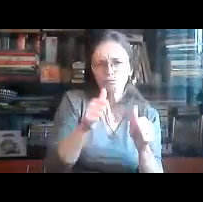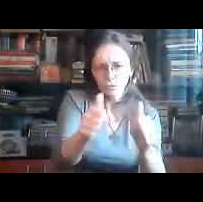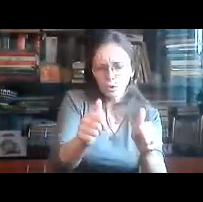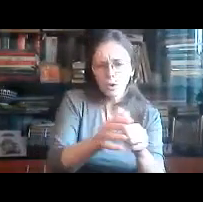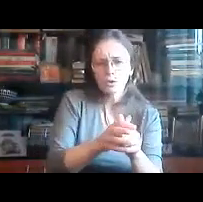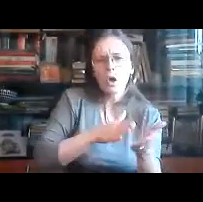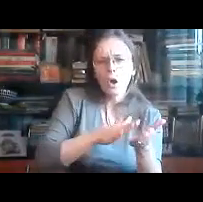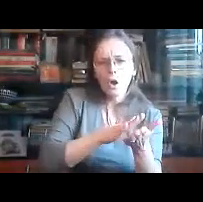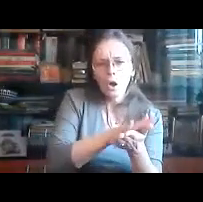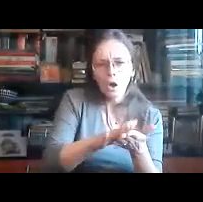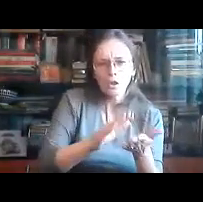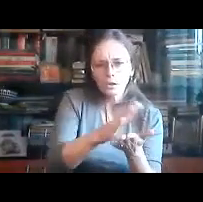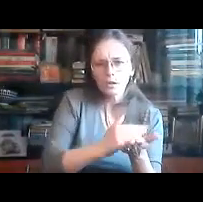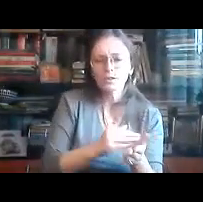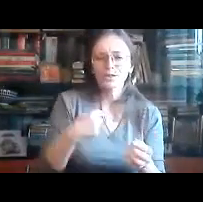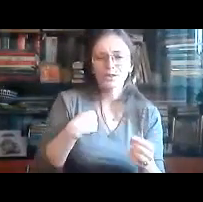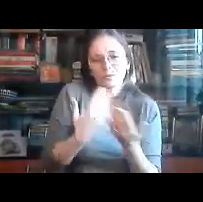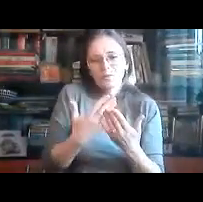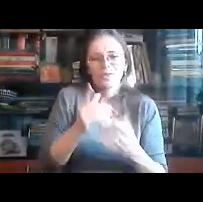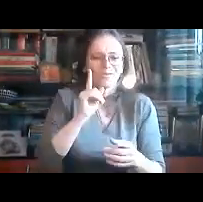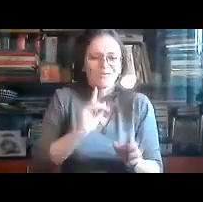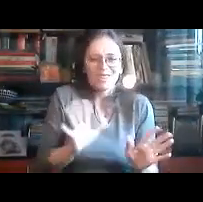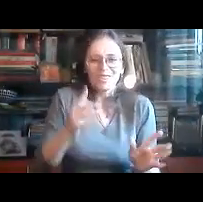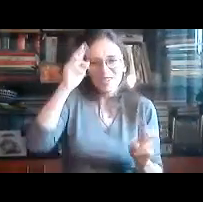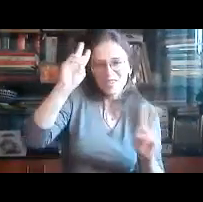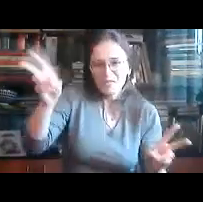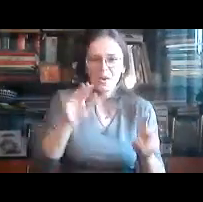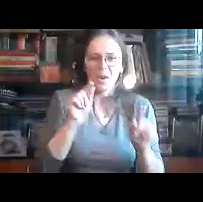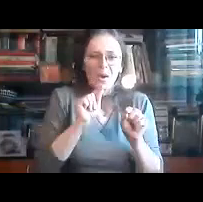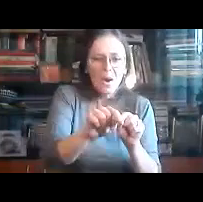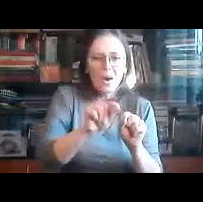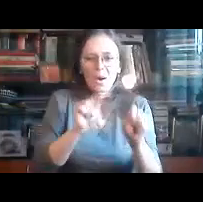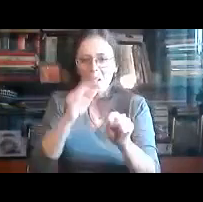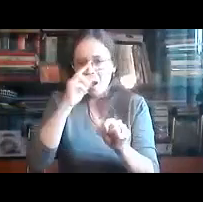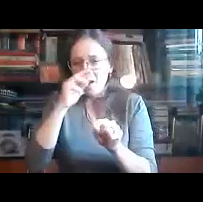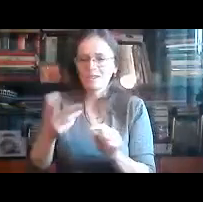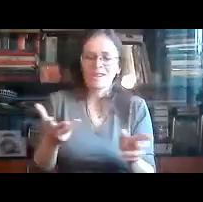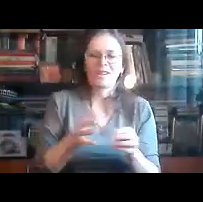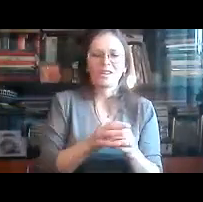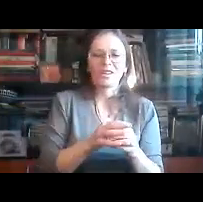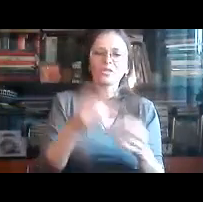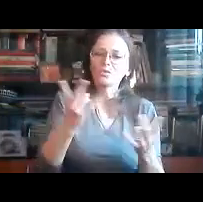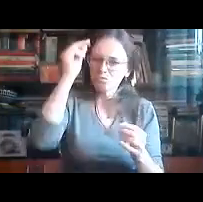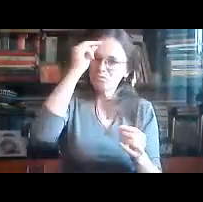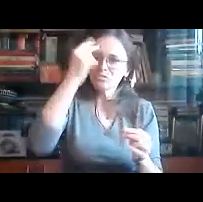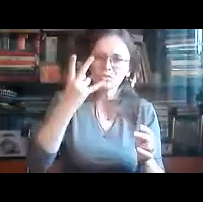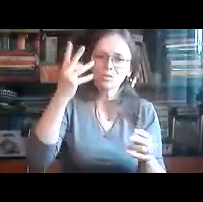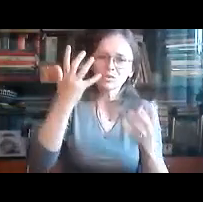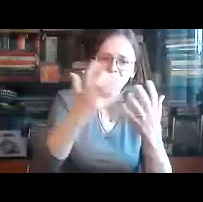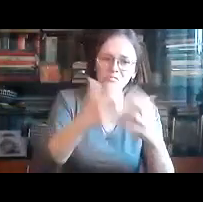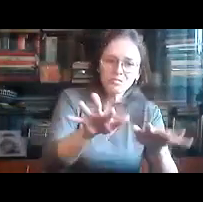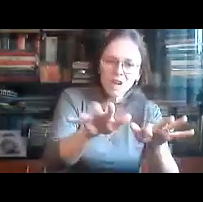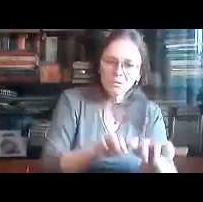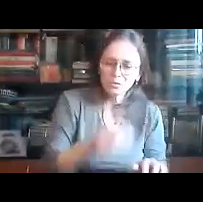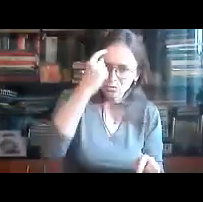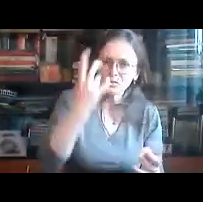могу подключиться 20 минут, вот, и понимают, что с этим нужно делать, как это можно использовать. Так что я тут, как бы,